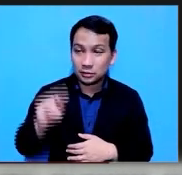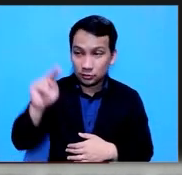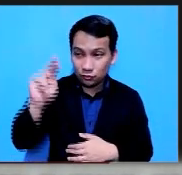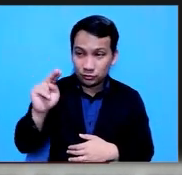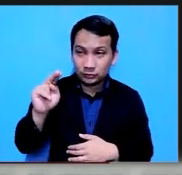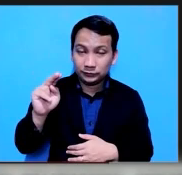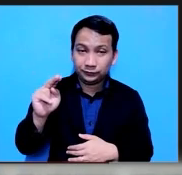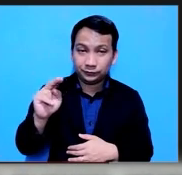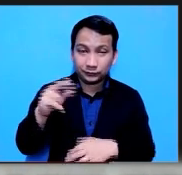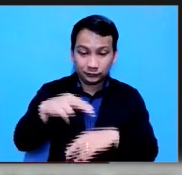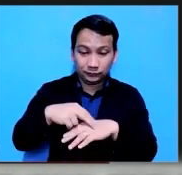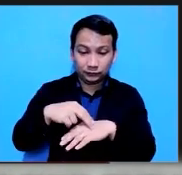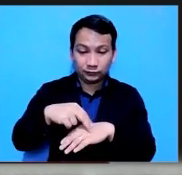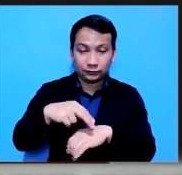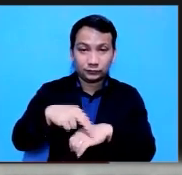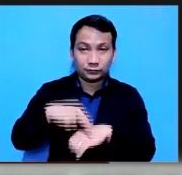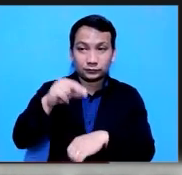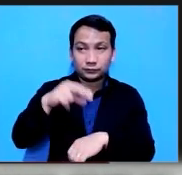ano na medyo